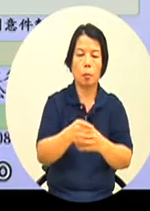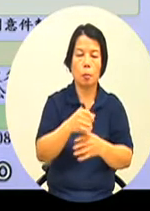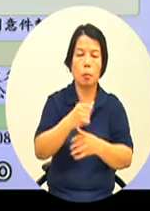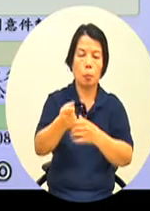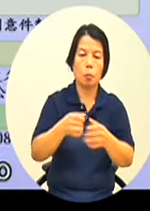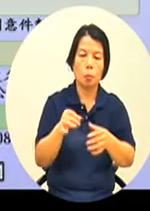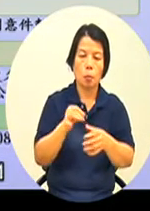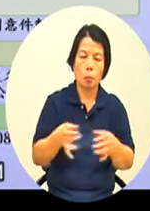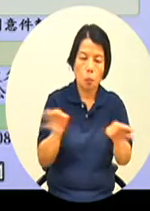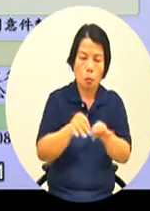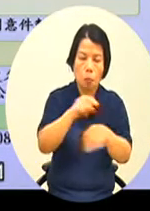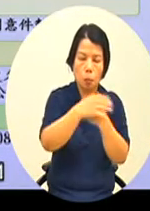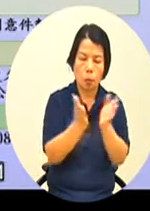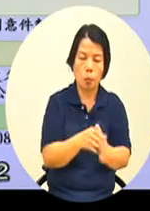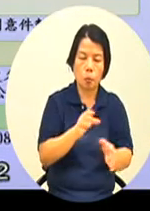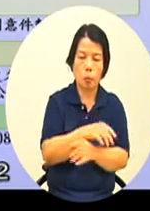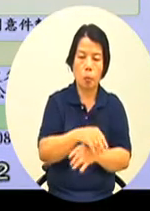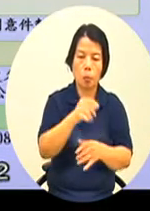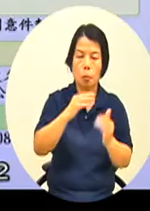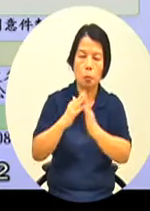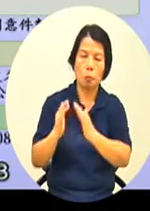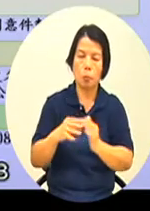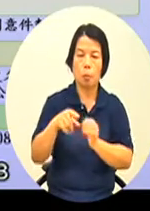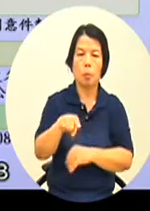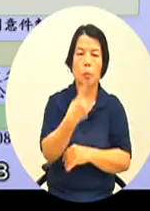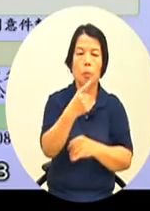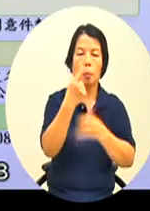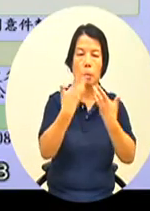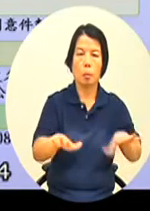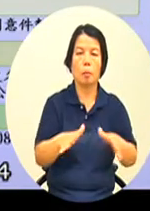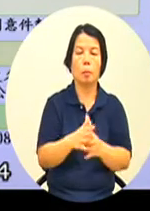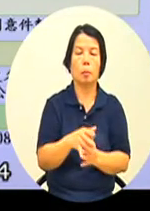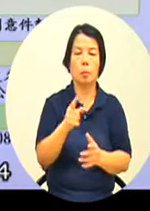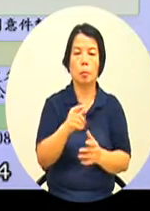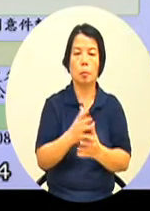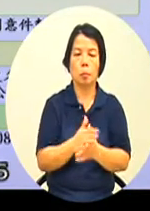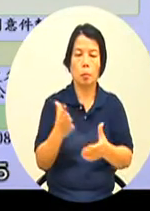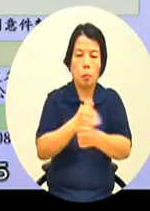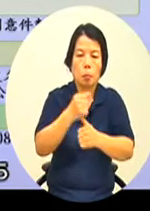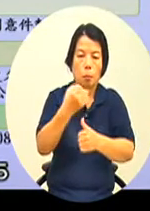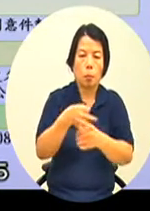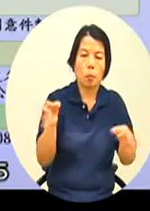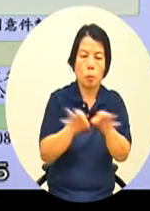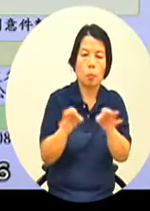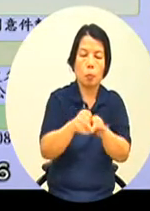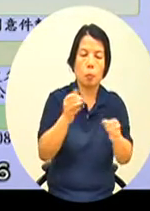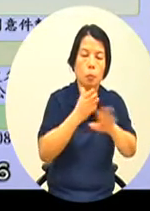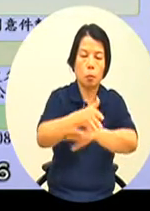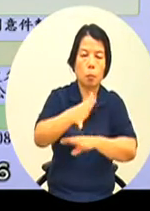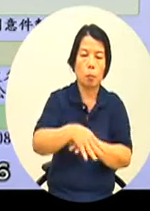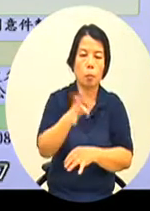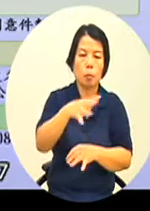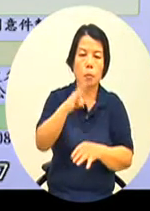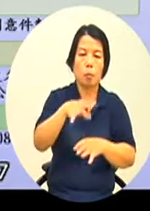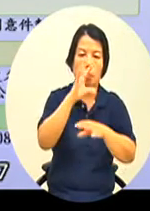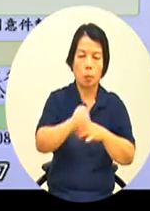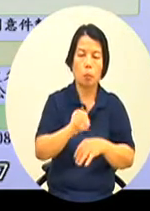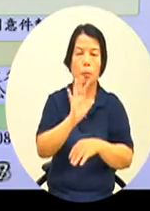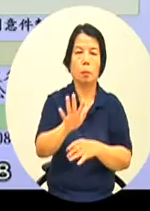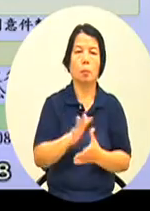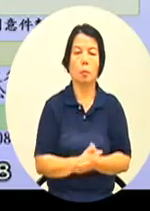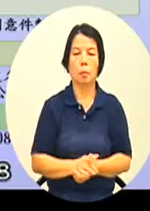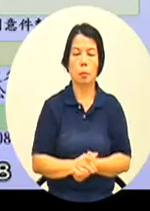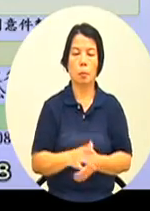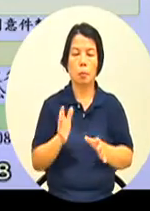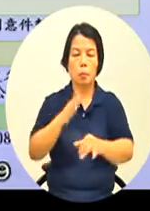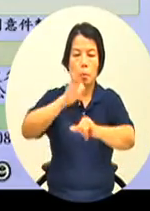也一共有108家，那总捐助的金额也超过4000万。那在